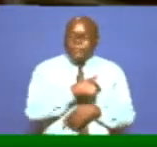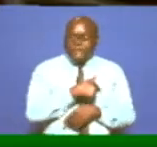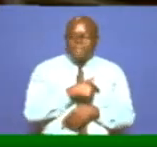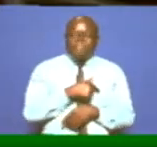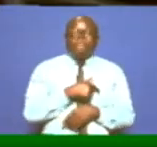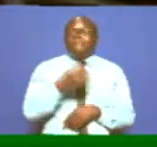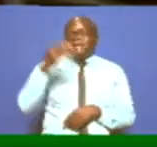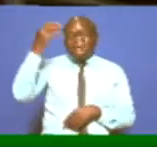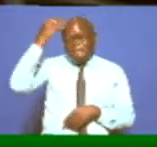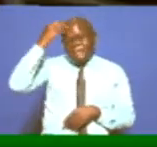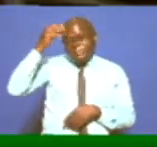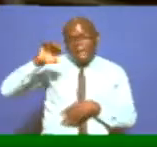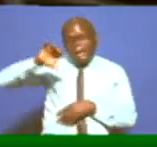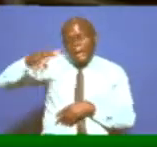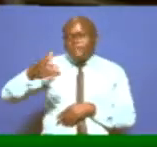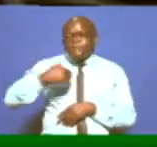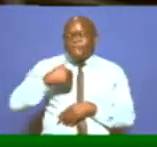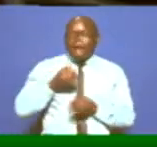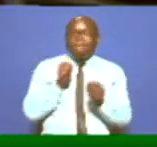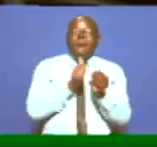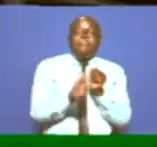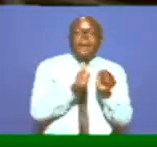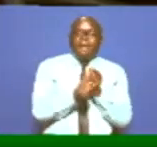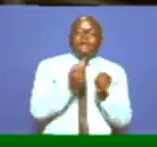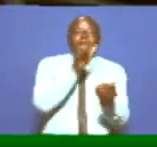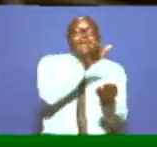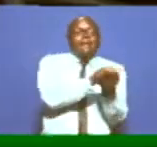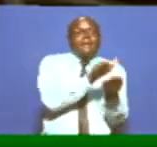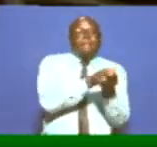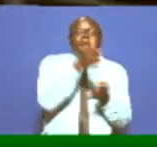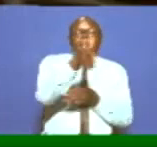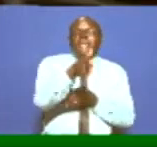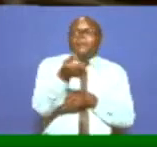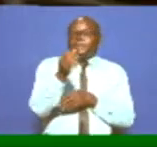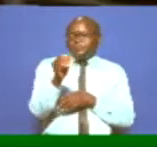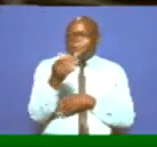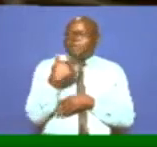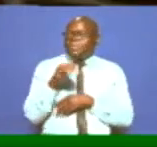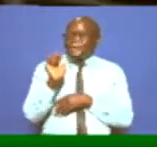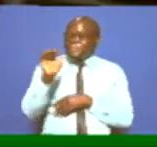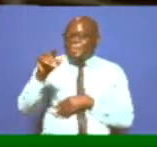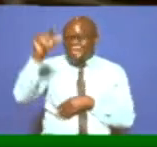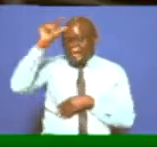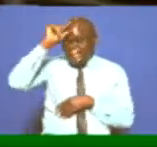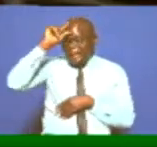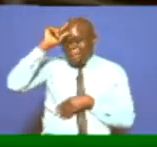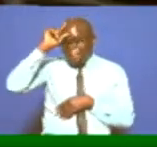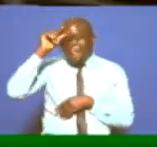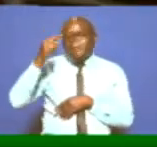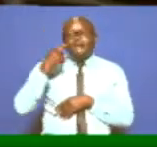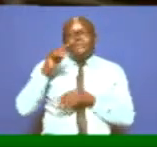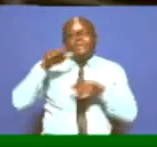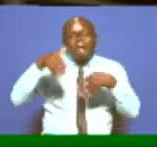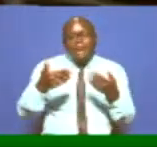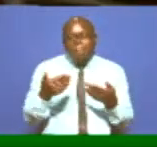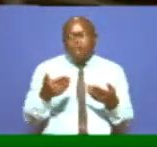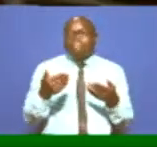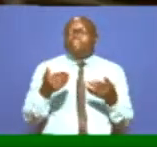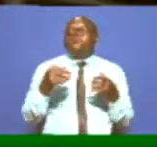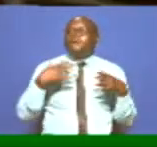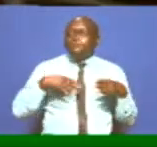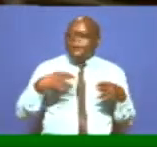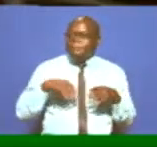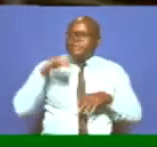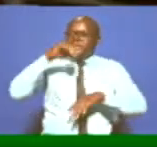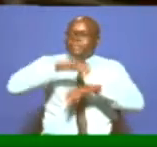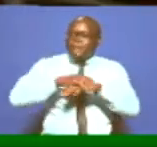Nzoia bado hata tuko na mahindi katika kwenye stores. So tungependa serikali iangalie kwamba mkulima anapata afueni